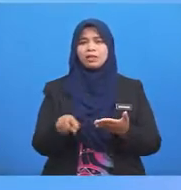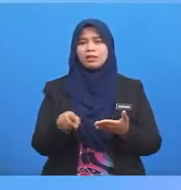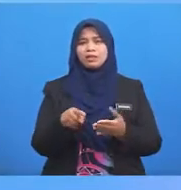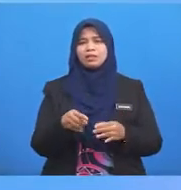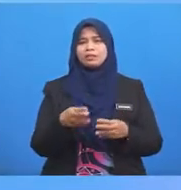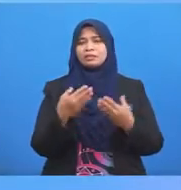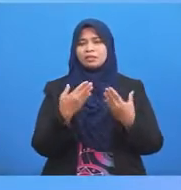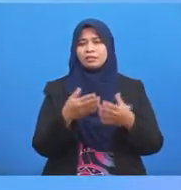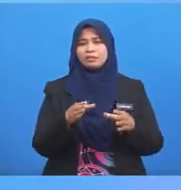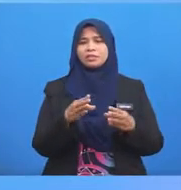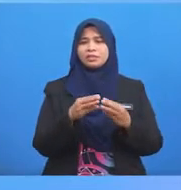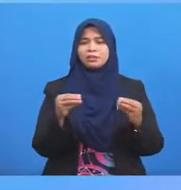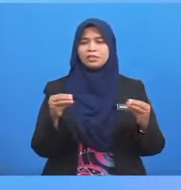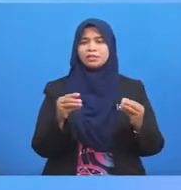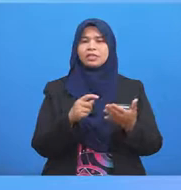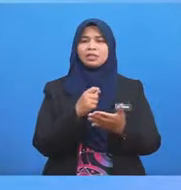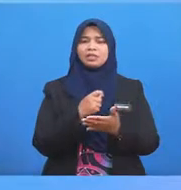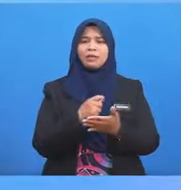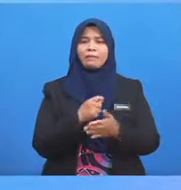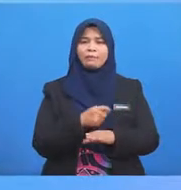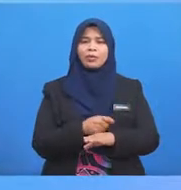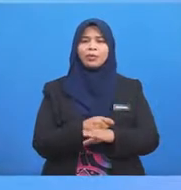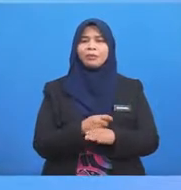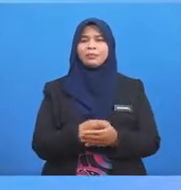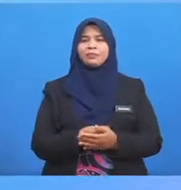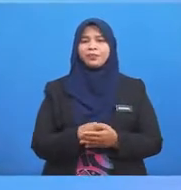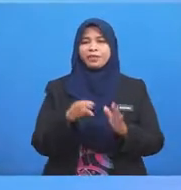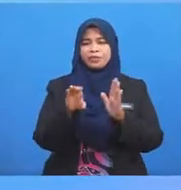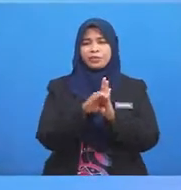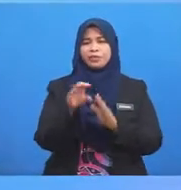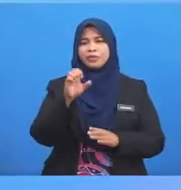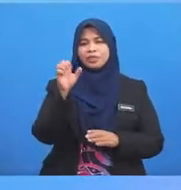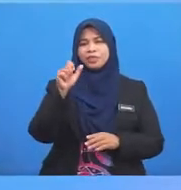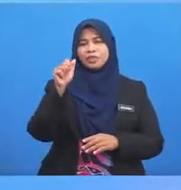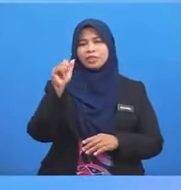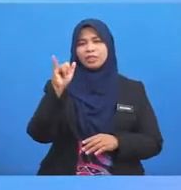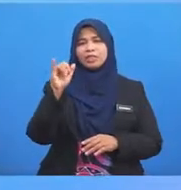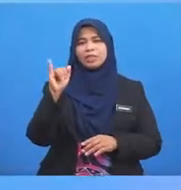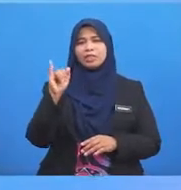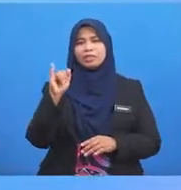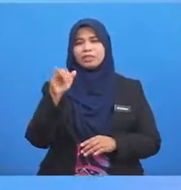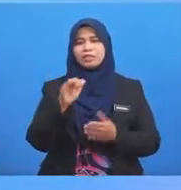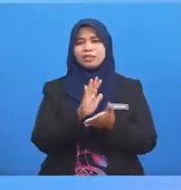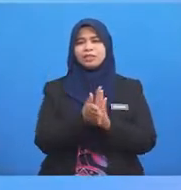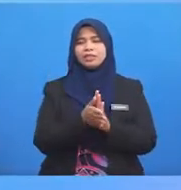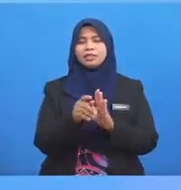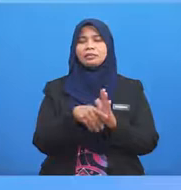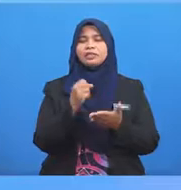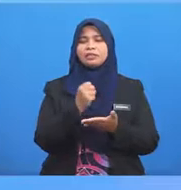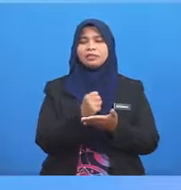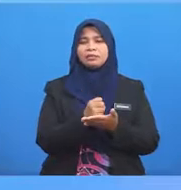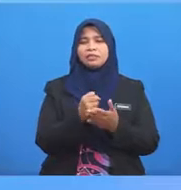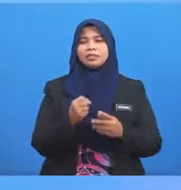tempoh. Contohnya, seperti Encik Ali tadi yang menjadi penjamin kepada hutang